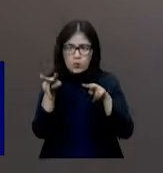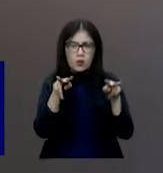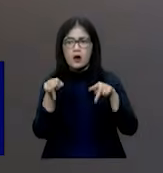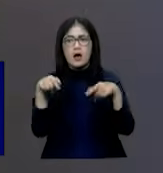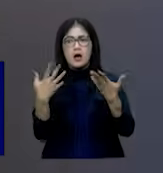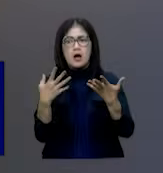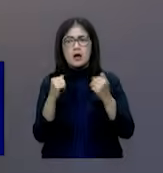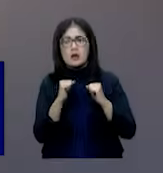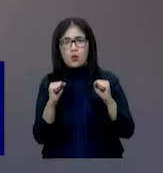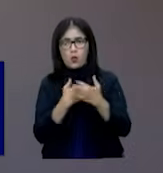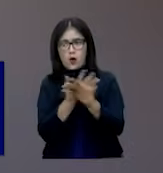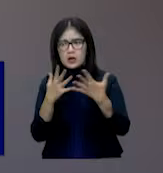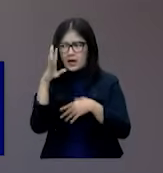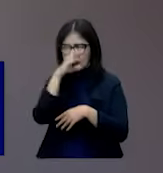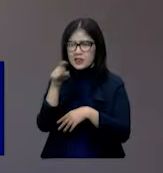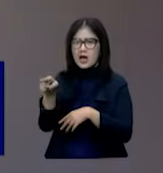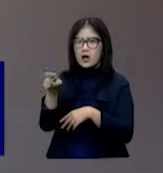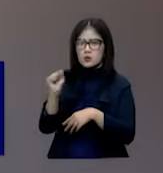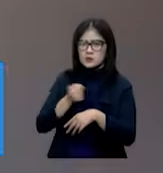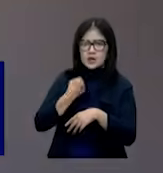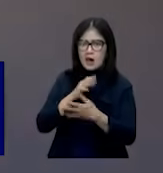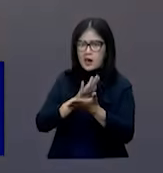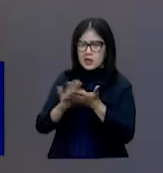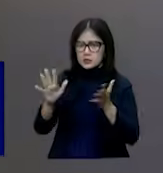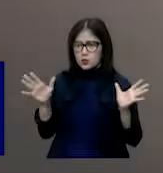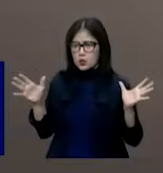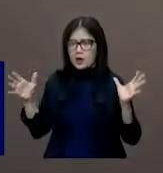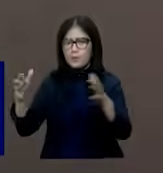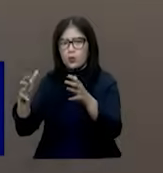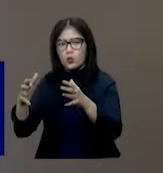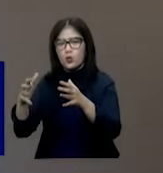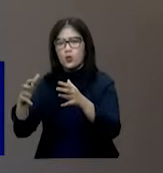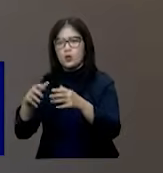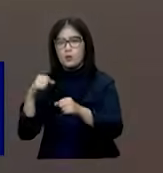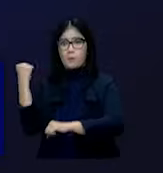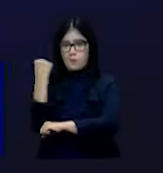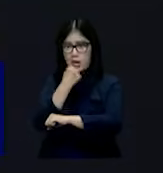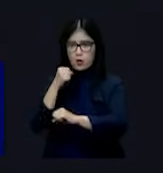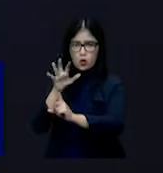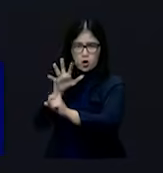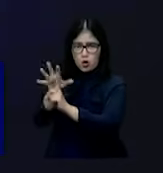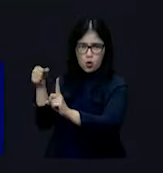Warga yang mengetahui kejadian ini emosi mengepung minimarket berupaya menghakimi pelaku.